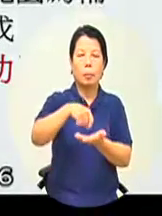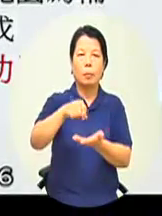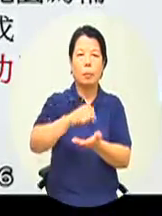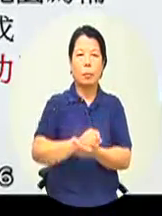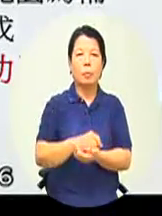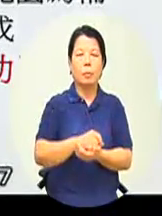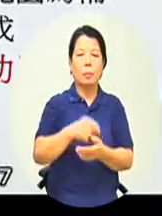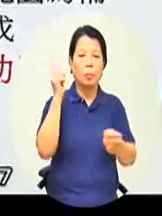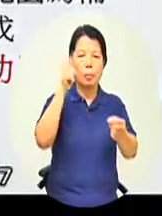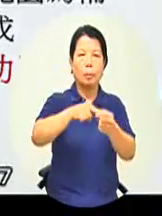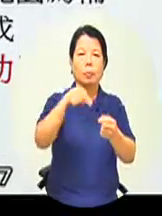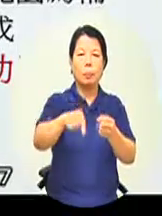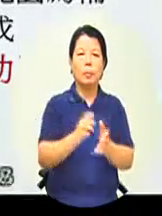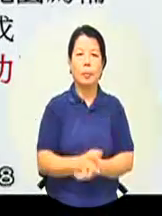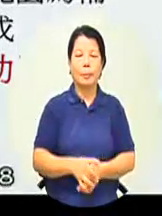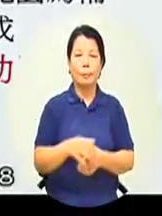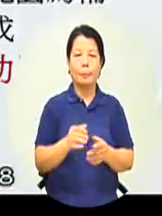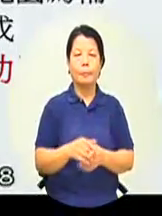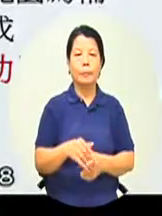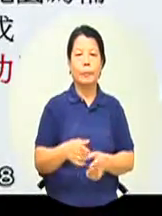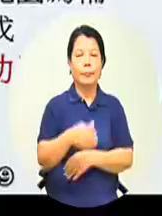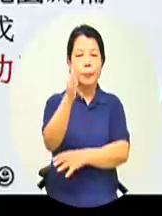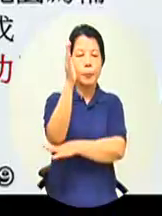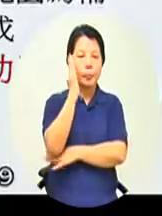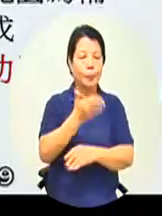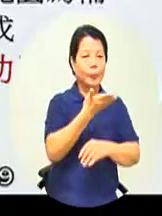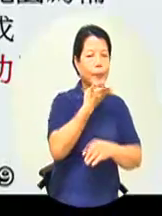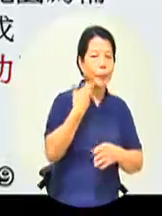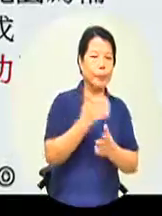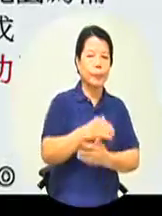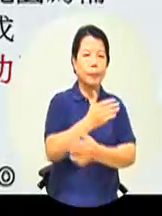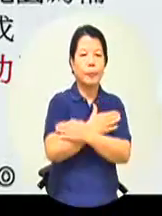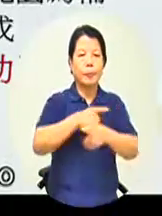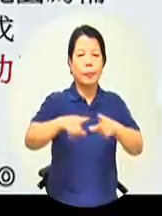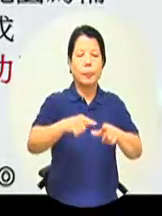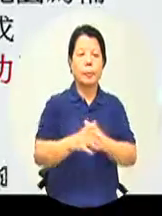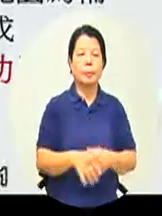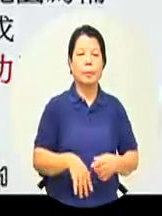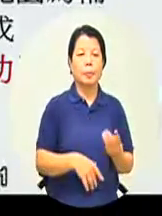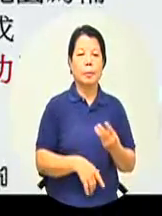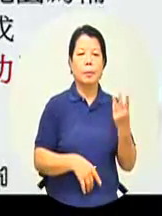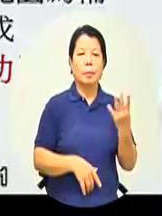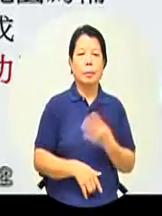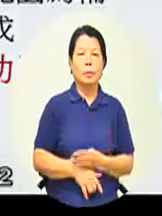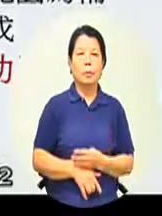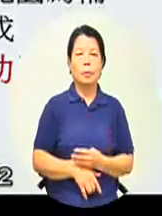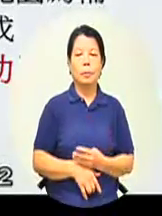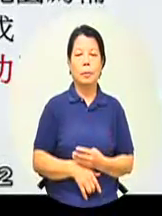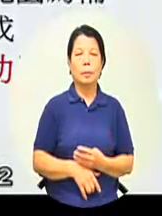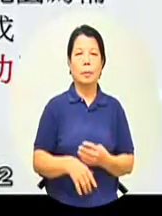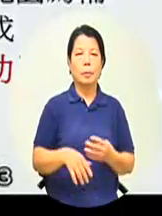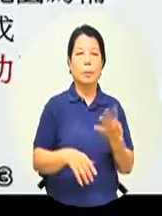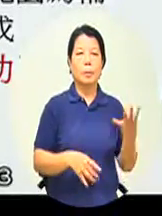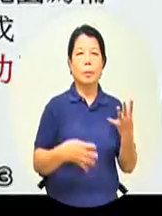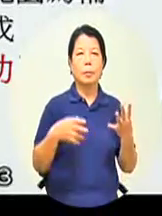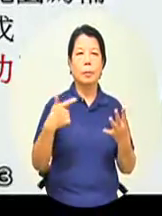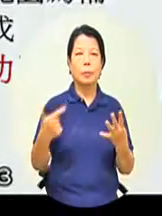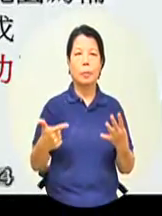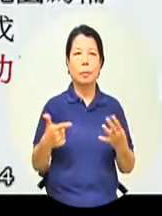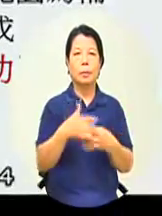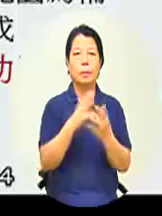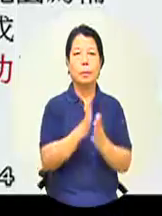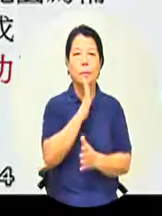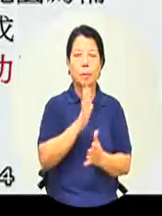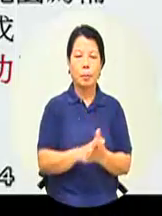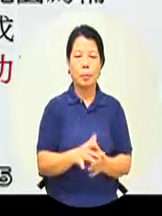目标。那公私幼的比例是要达到4:6，那中央呢是希望以非